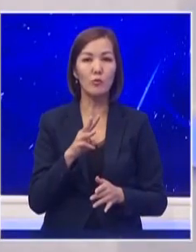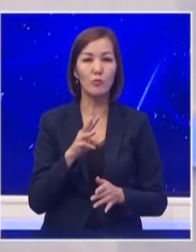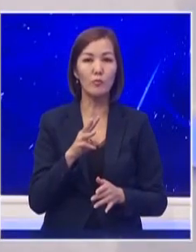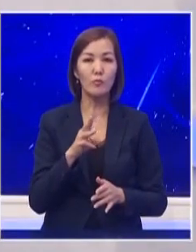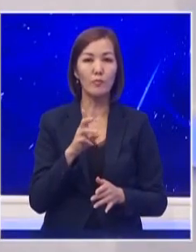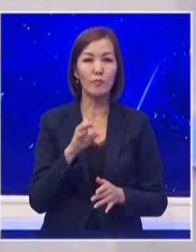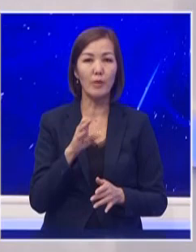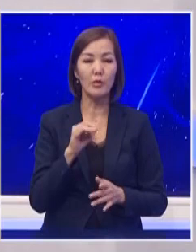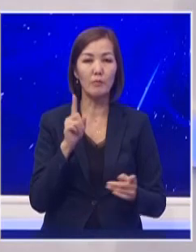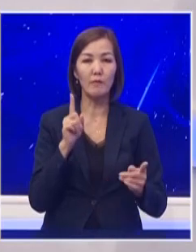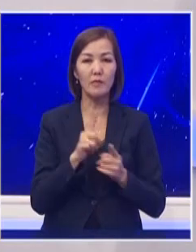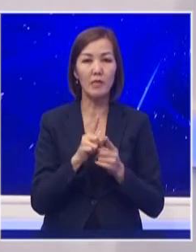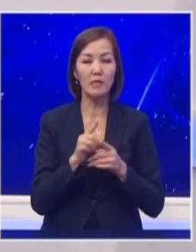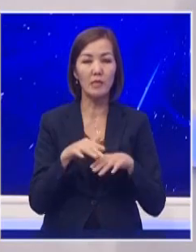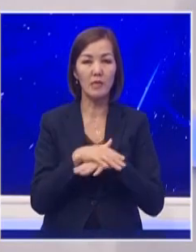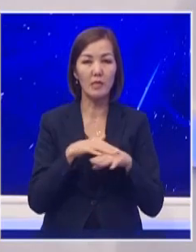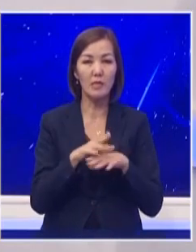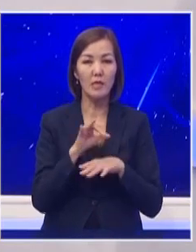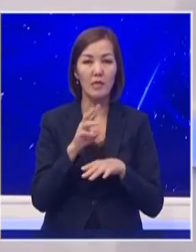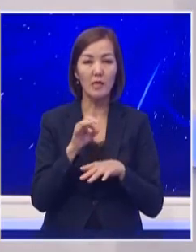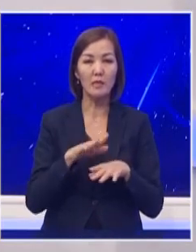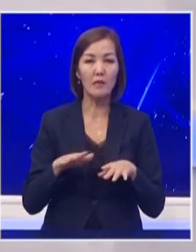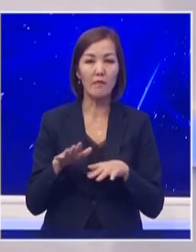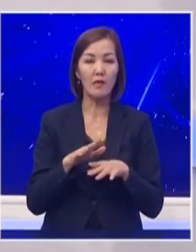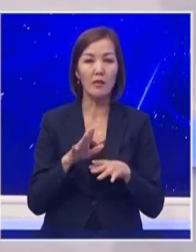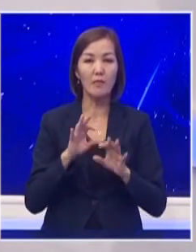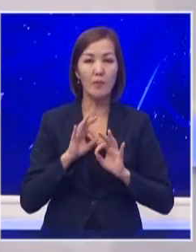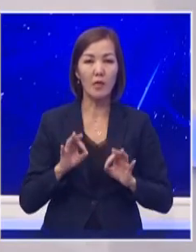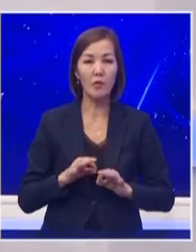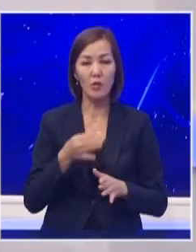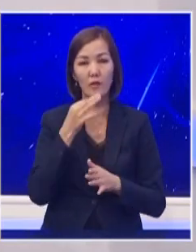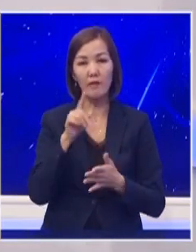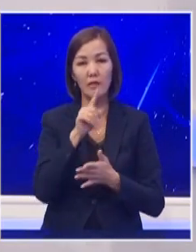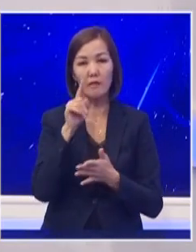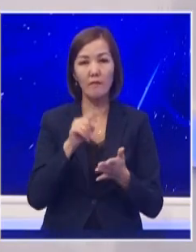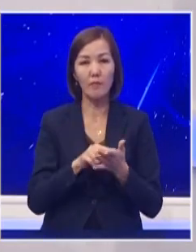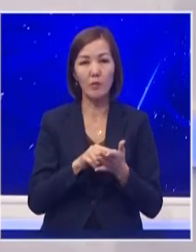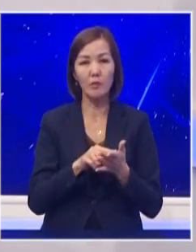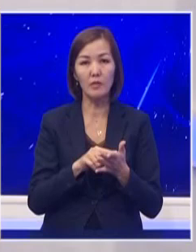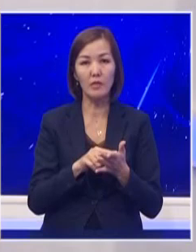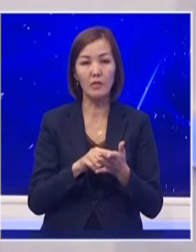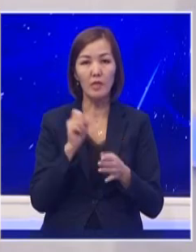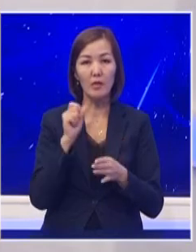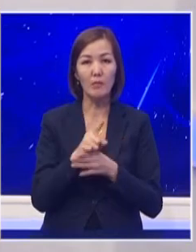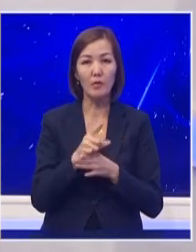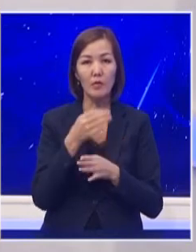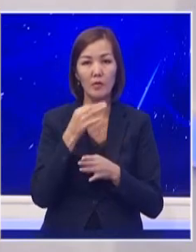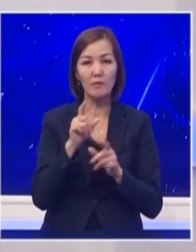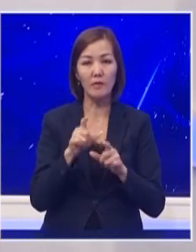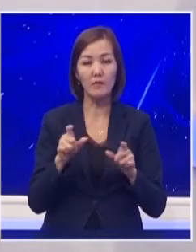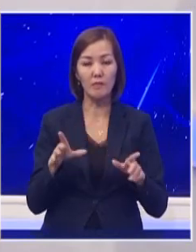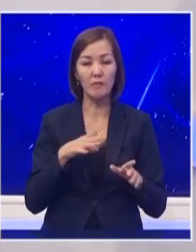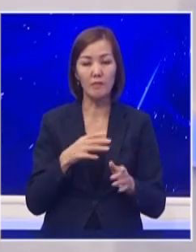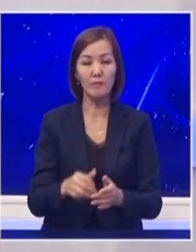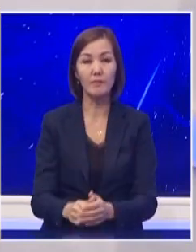диарбошибаев встретился с населением саркандского района глава ведомства ответил на вопросы местных жителей а также дал ряд поручений ответственным